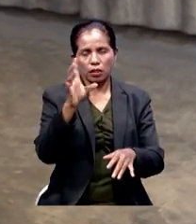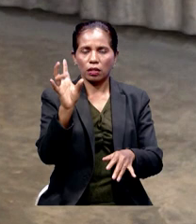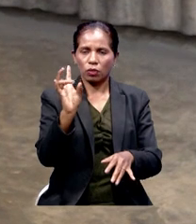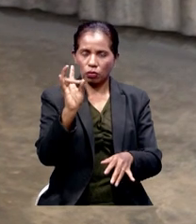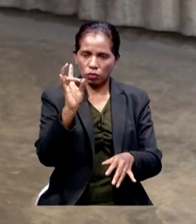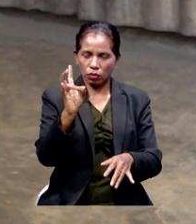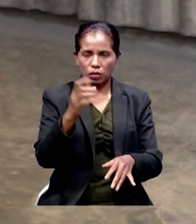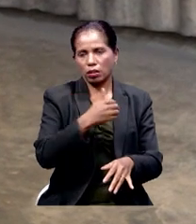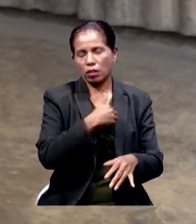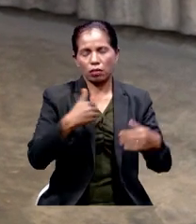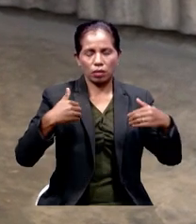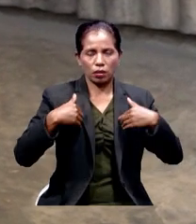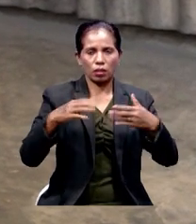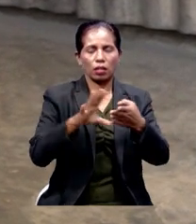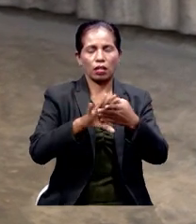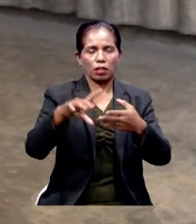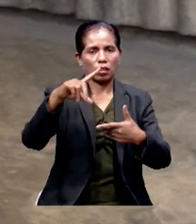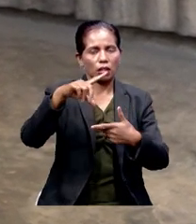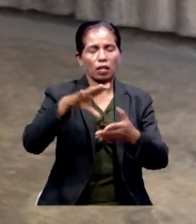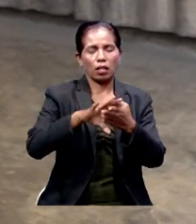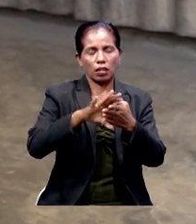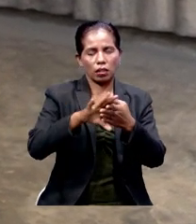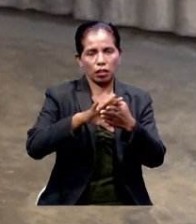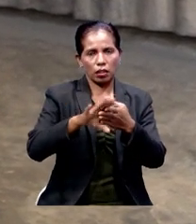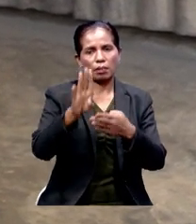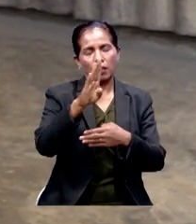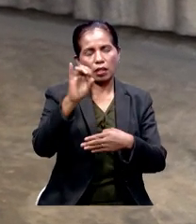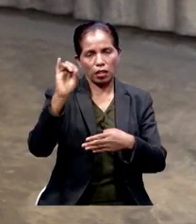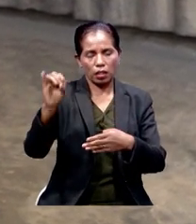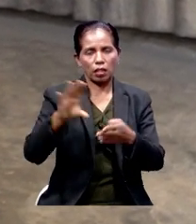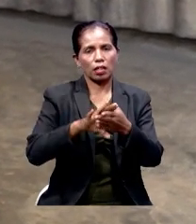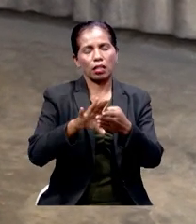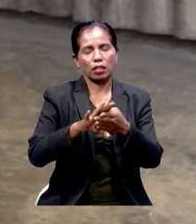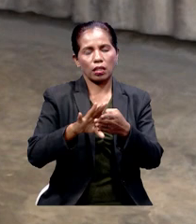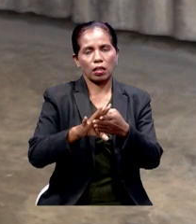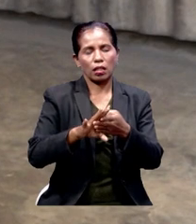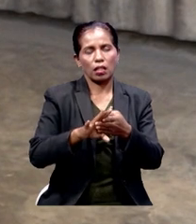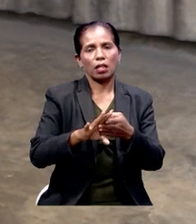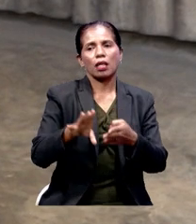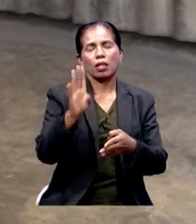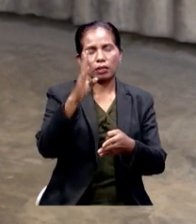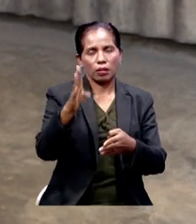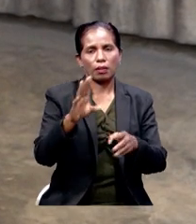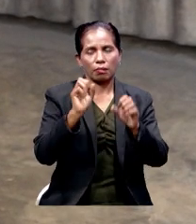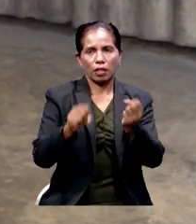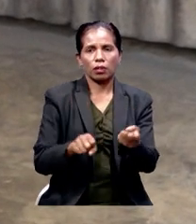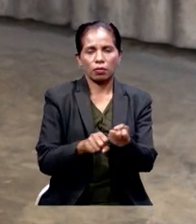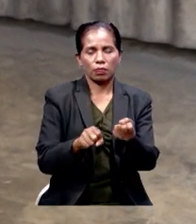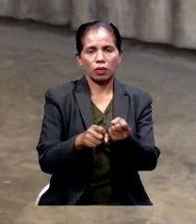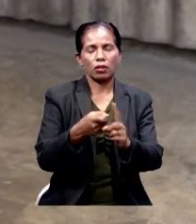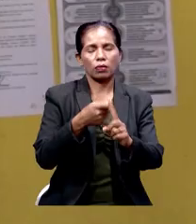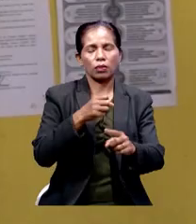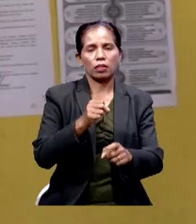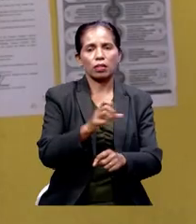ni identidad di ruma anesa ni litoral os o be i ruma para ita be literata bani be hetan apo i ruma husi sosial tamba ne